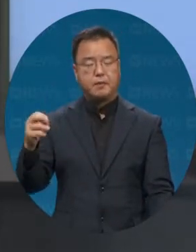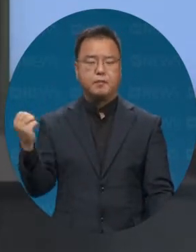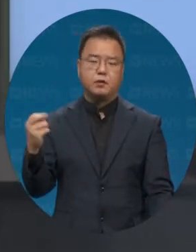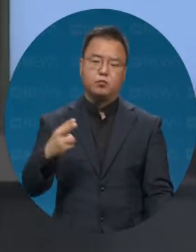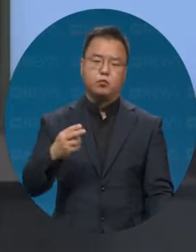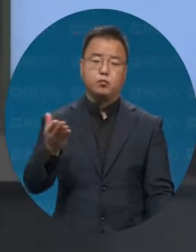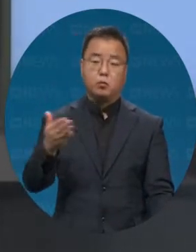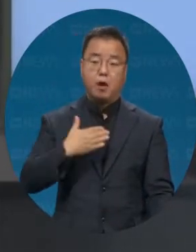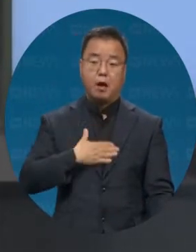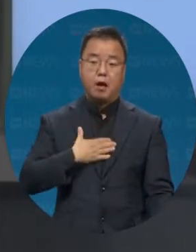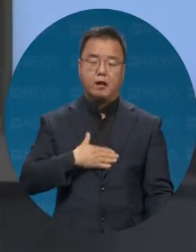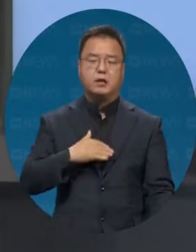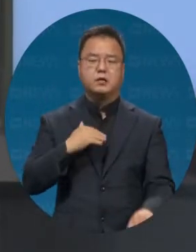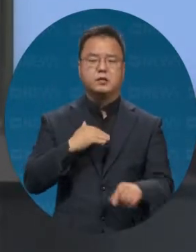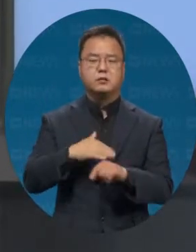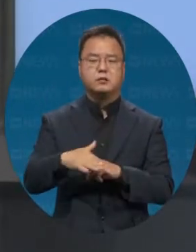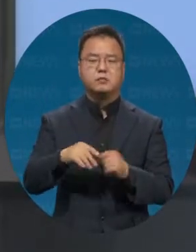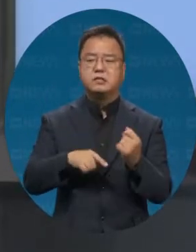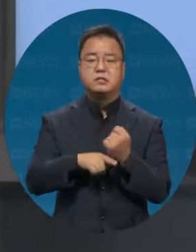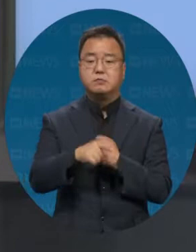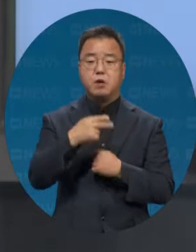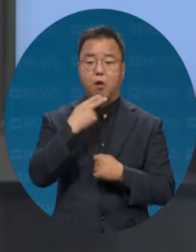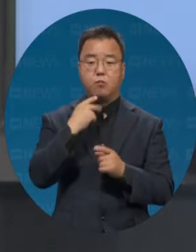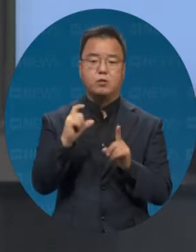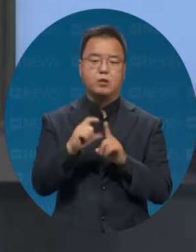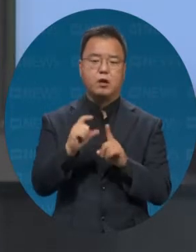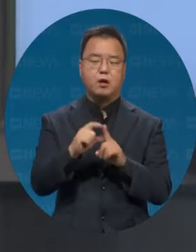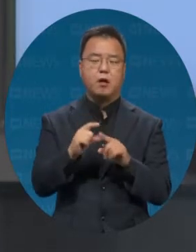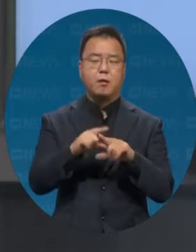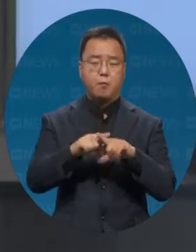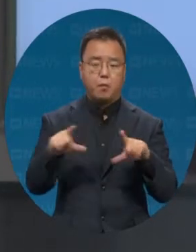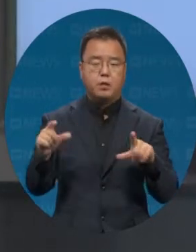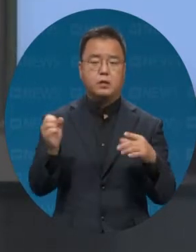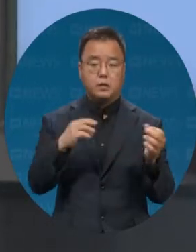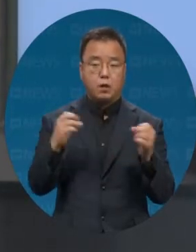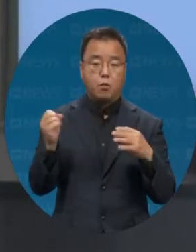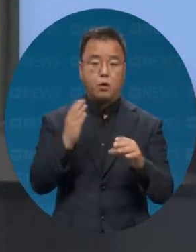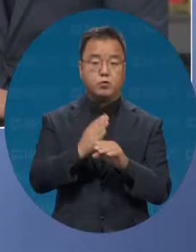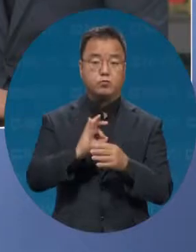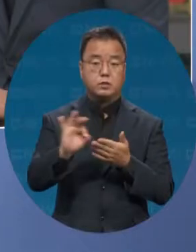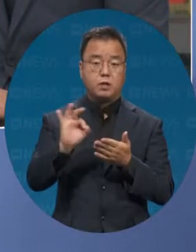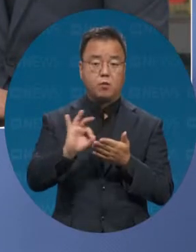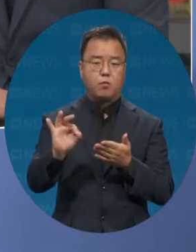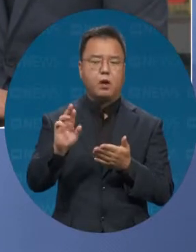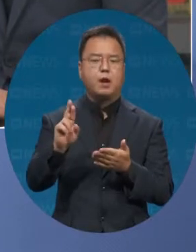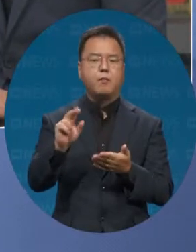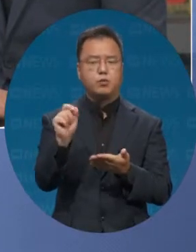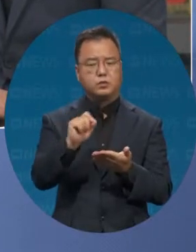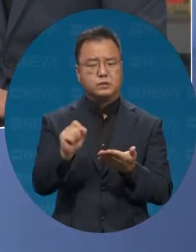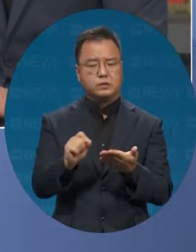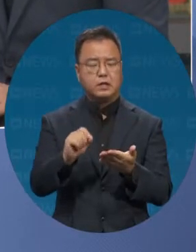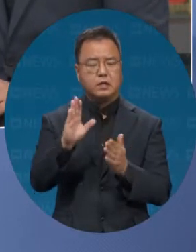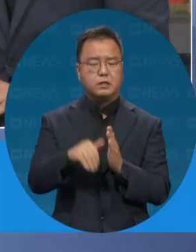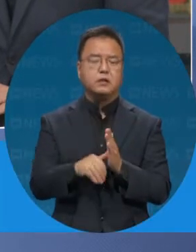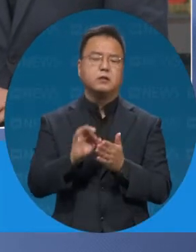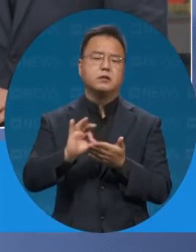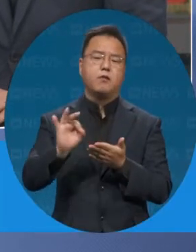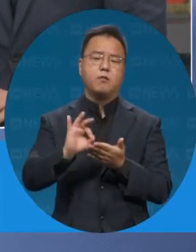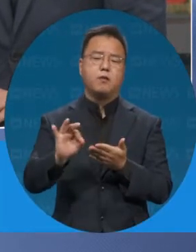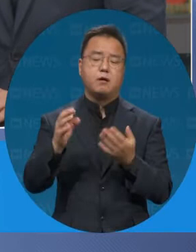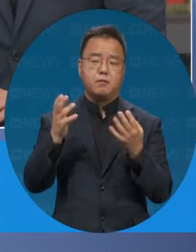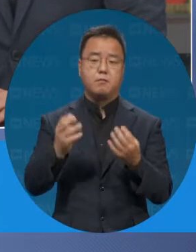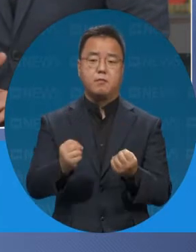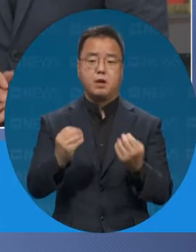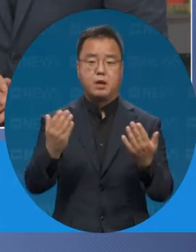예 학생들이 이런 단어를 평상시 했을 뿐만 아니라 과제물을 시작할 때도 너무 많이 쓰다 보니까 이를 금지한 학교까지 등장한